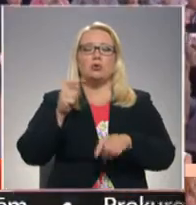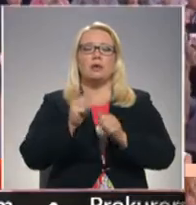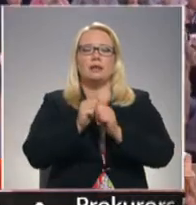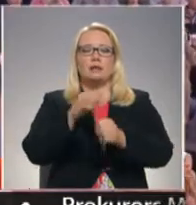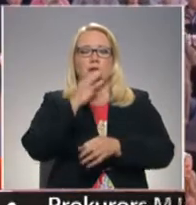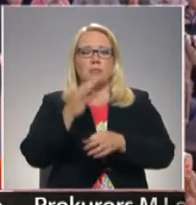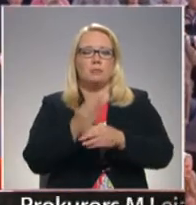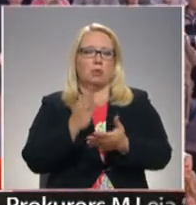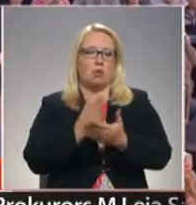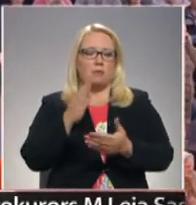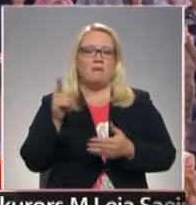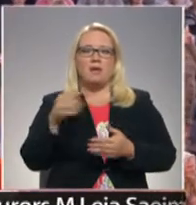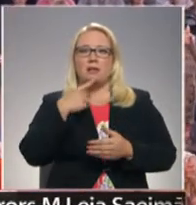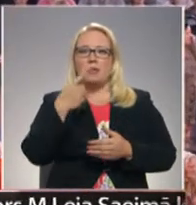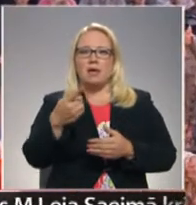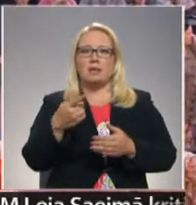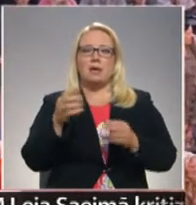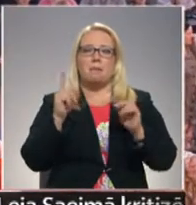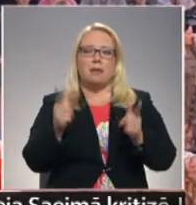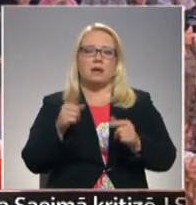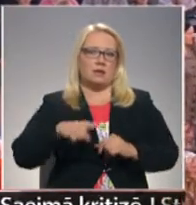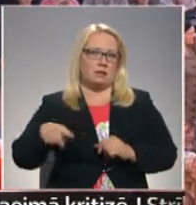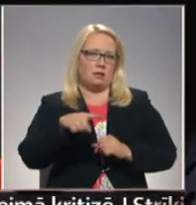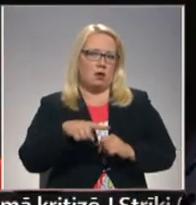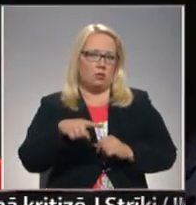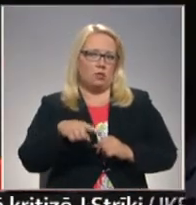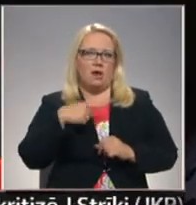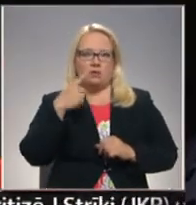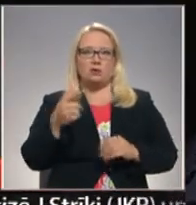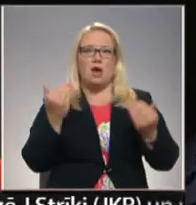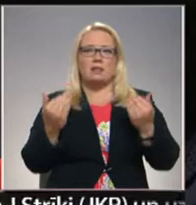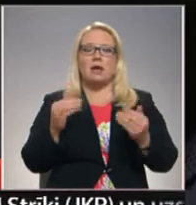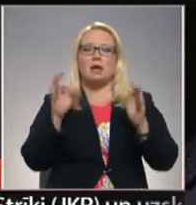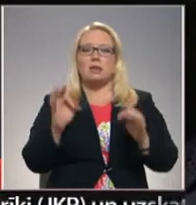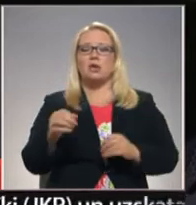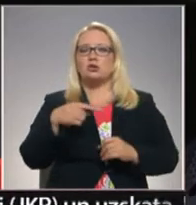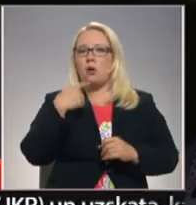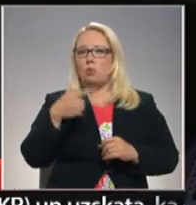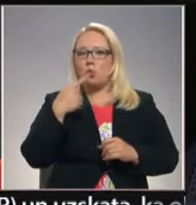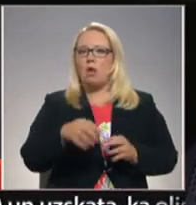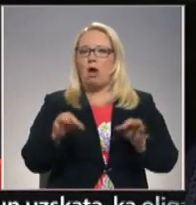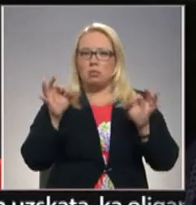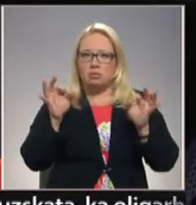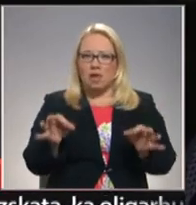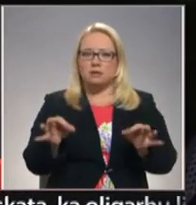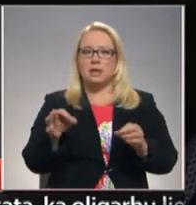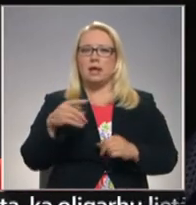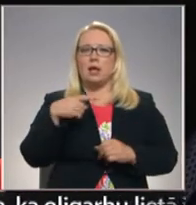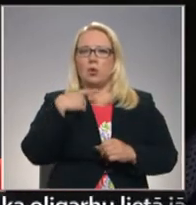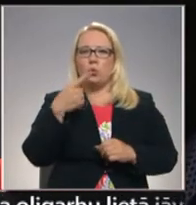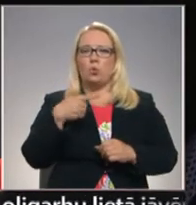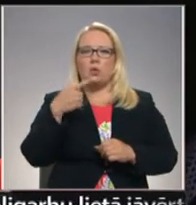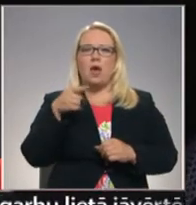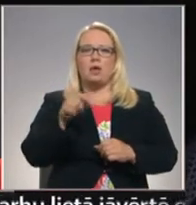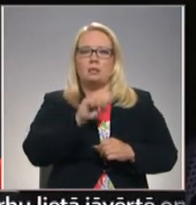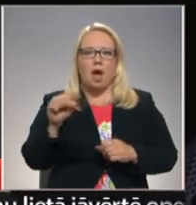notikumiem. Viņa teiktajiem piekrīt arī tauta. Un tagad tik tiešām viņš runā taisnīgi, viņš runā tā, kā būtu